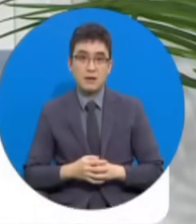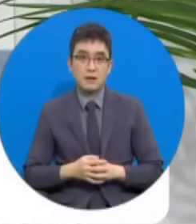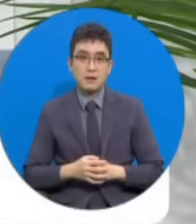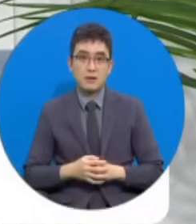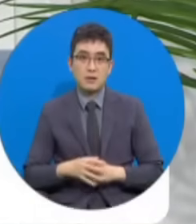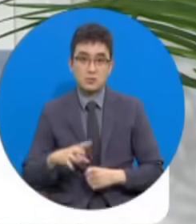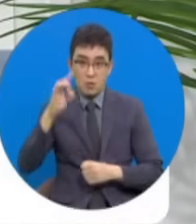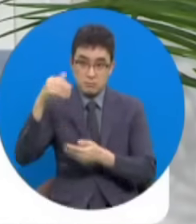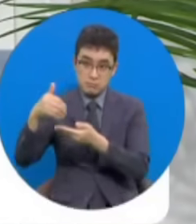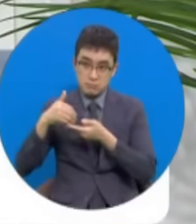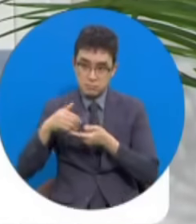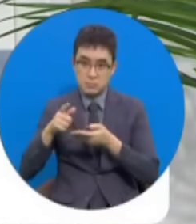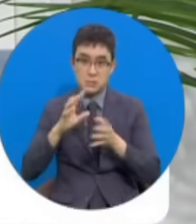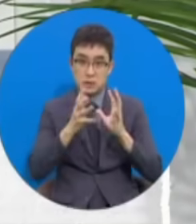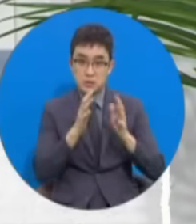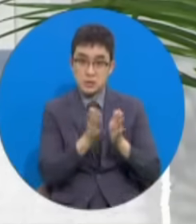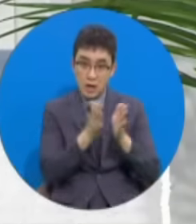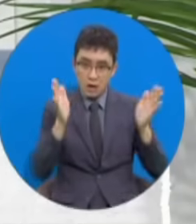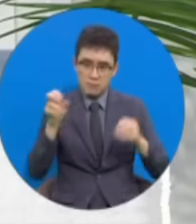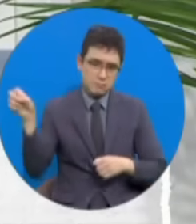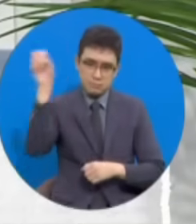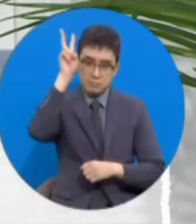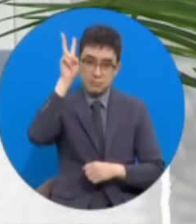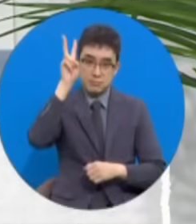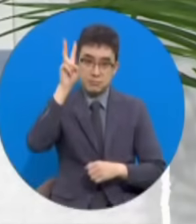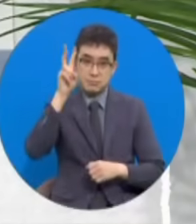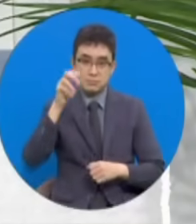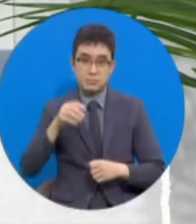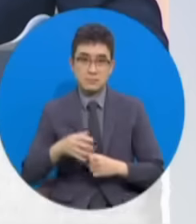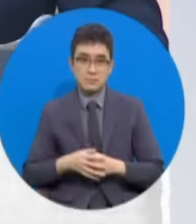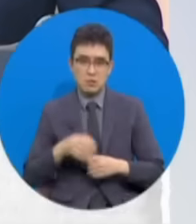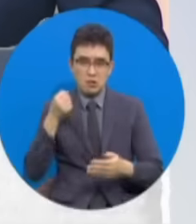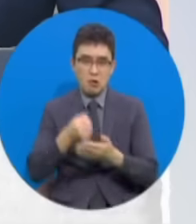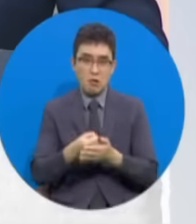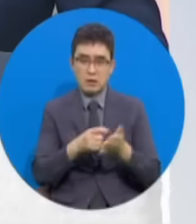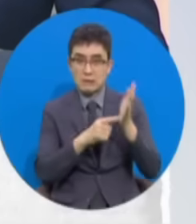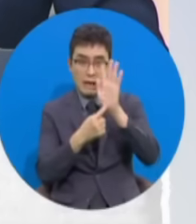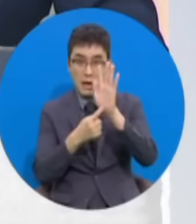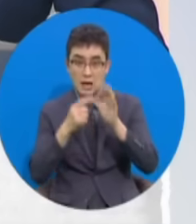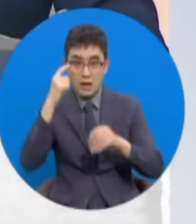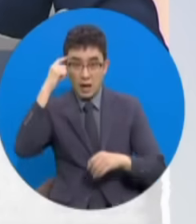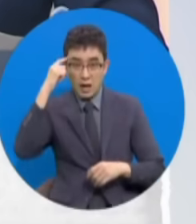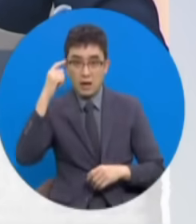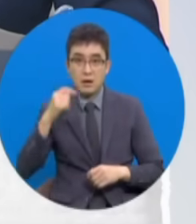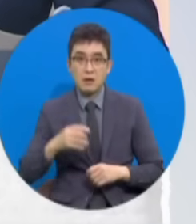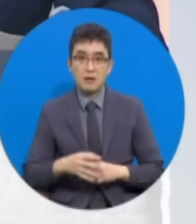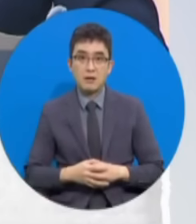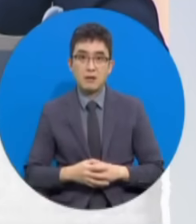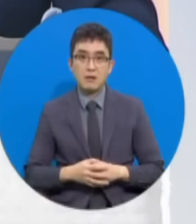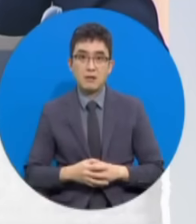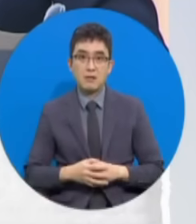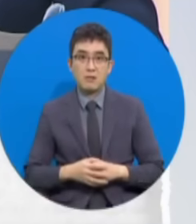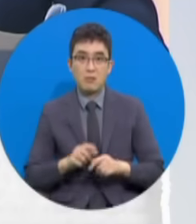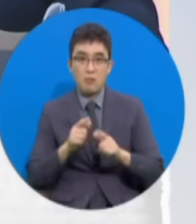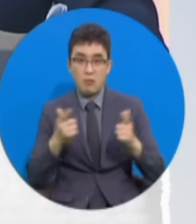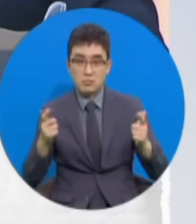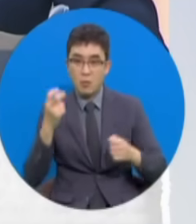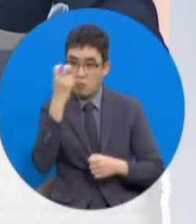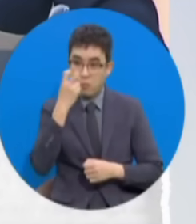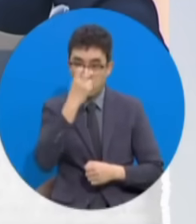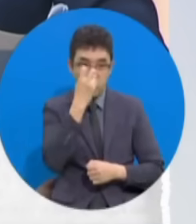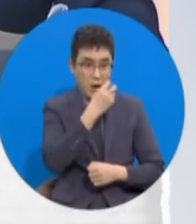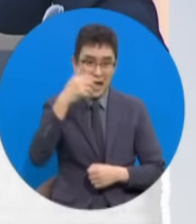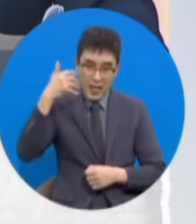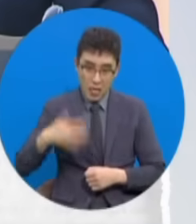가지고 처음 논의를 시작했는데 갑작스럽게 결의안을 추인하고 그리고 뭐 추가적으로 논의될 부분들은 없는지 검토되지